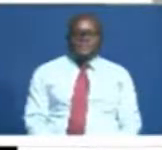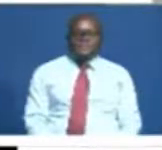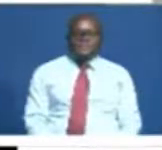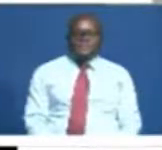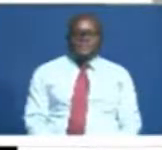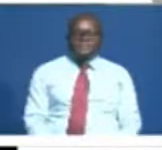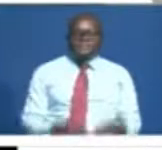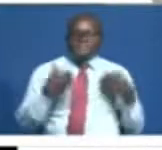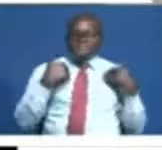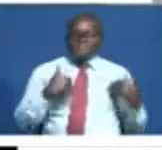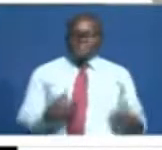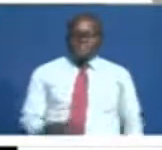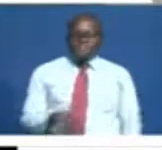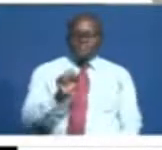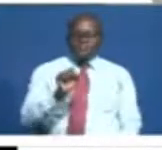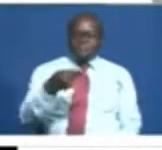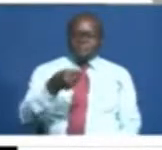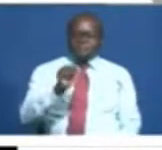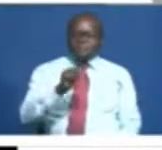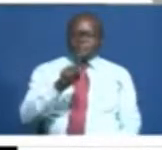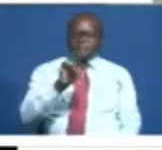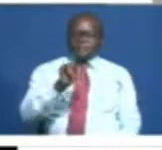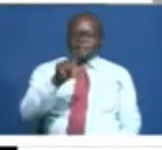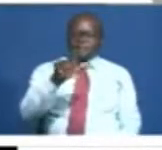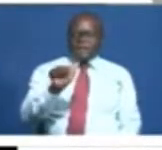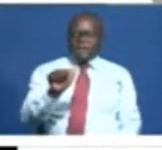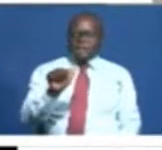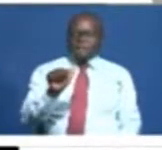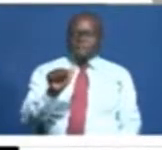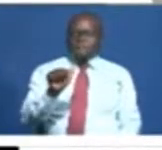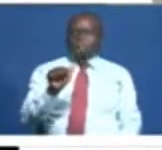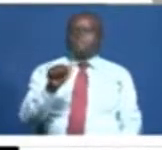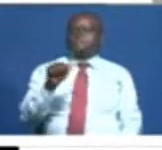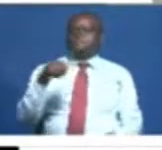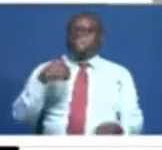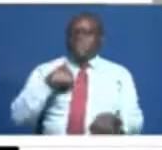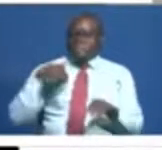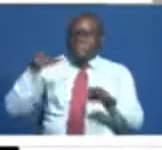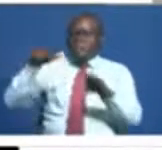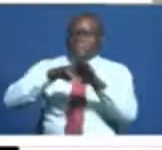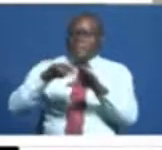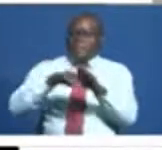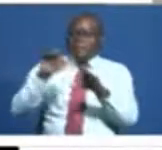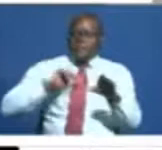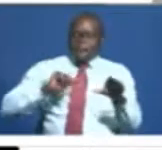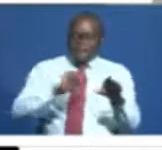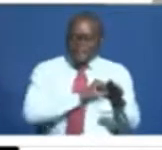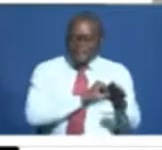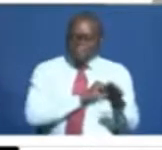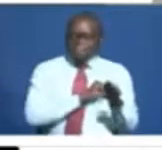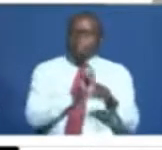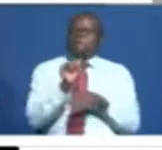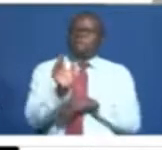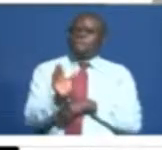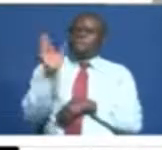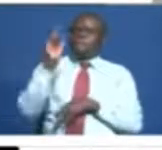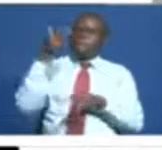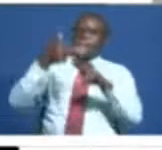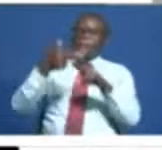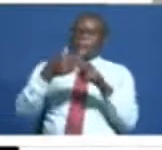Mimi Shakila Abdalla nikiwa nimechaguliwa kama mwanachama wa Senate na hapa kwa jina la Mwenyezi